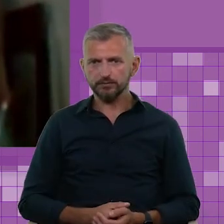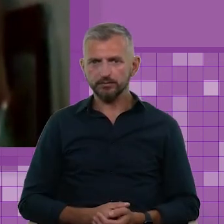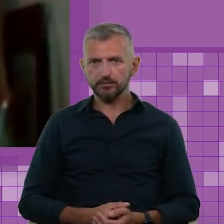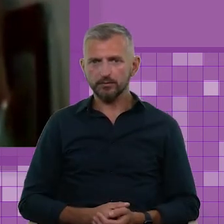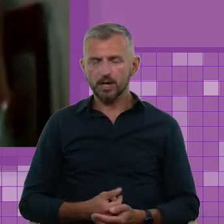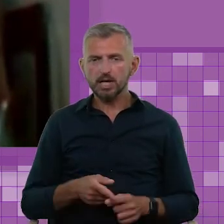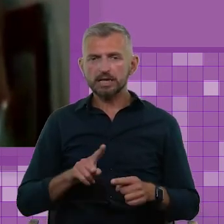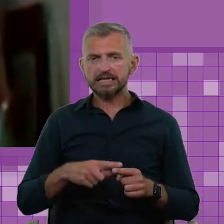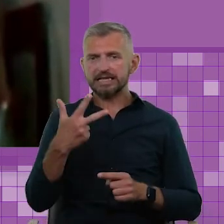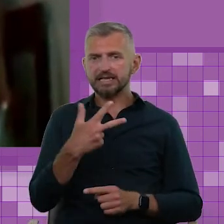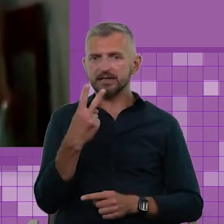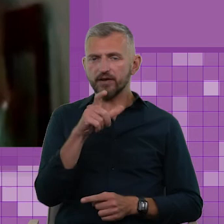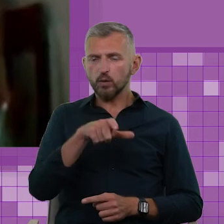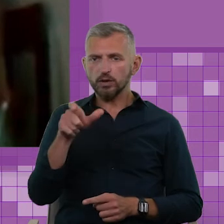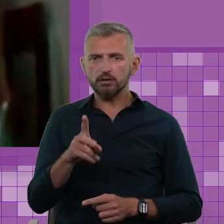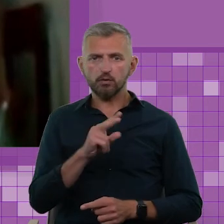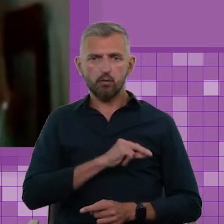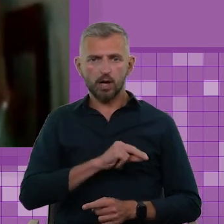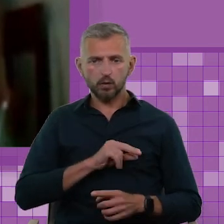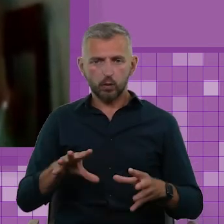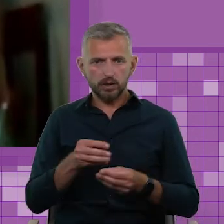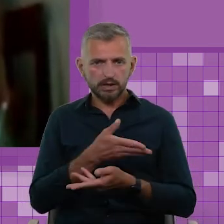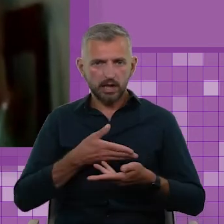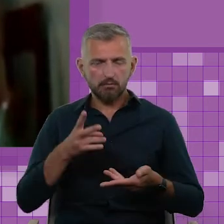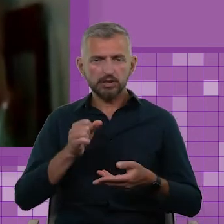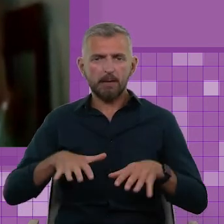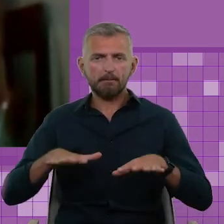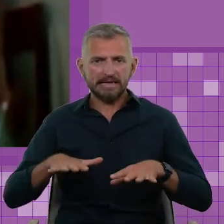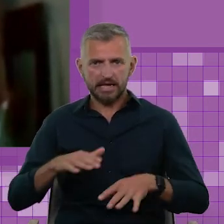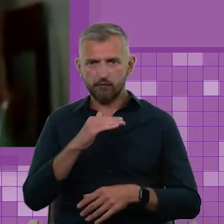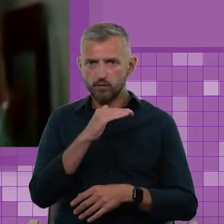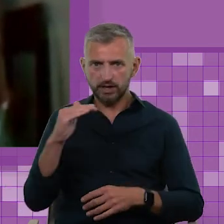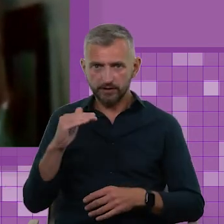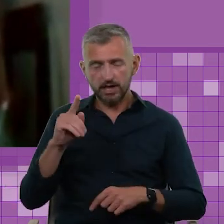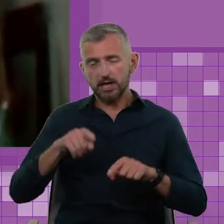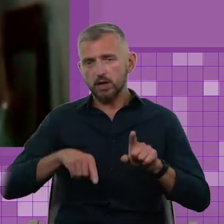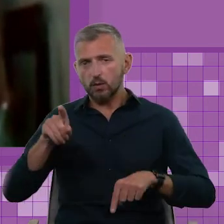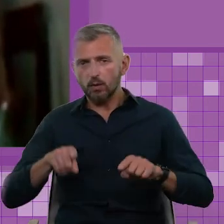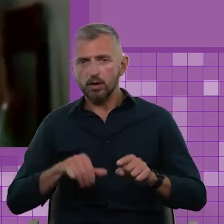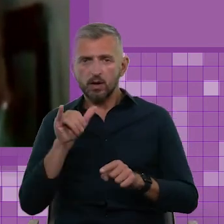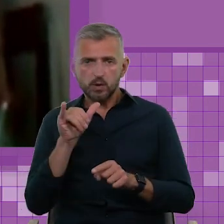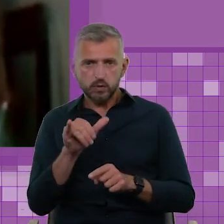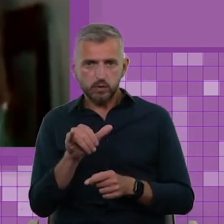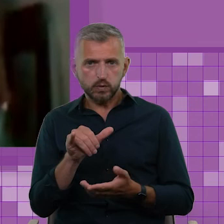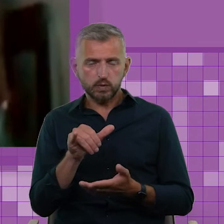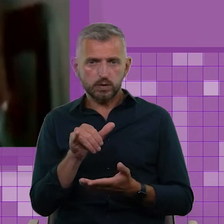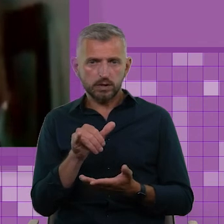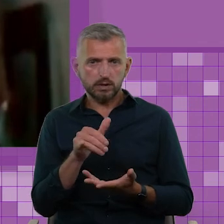Це 32 людини, які працюють з нами на місцевому рівні, інколи у маленьких